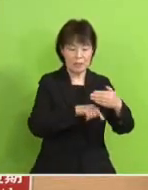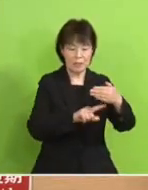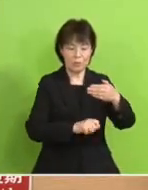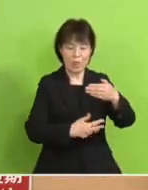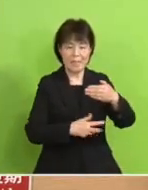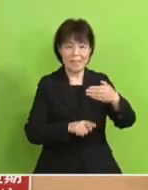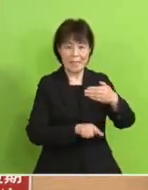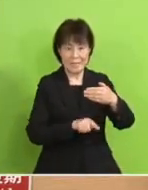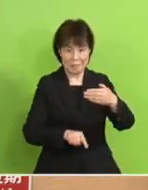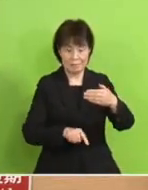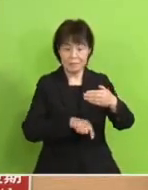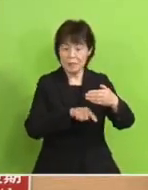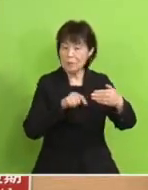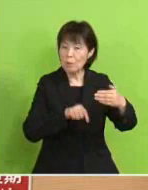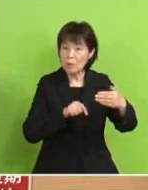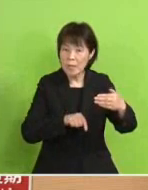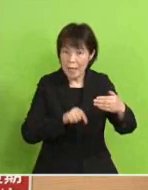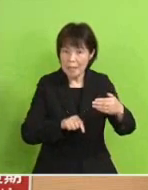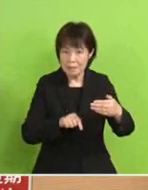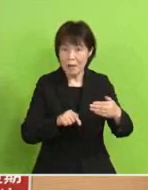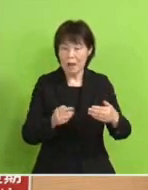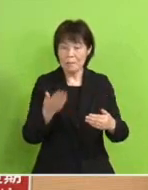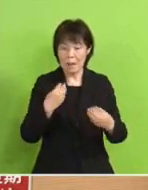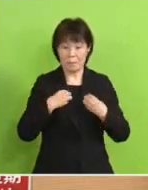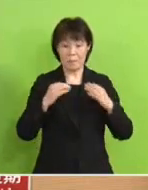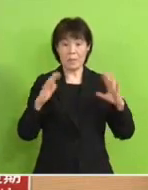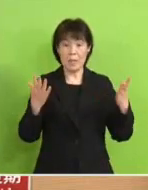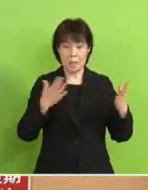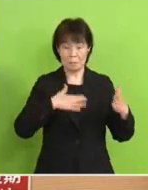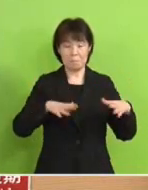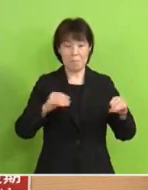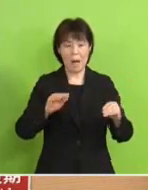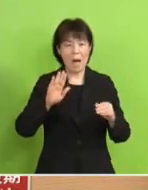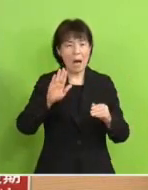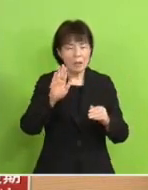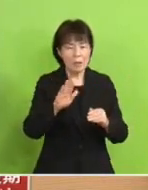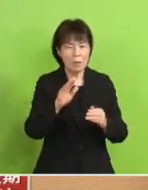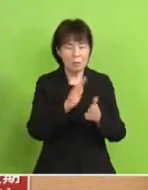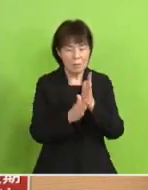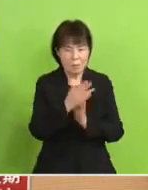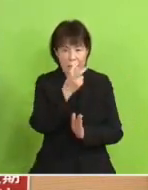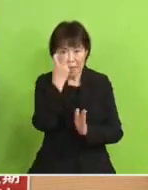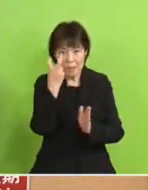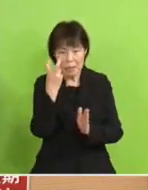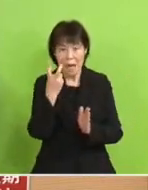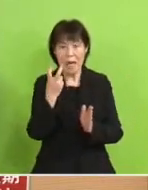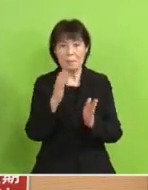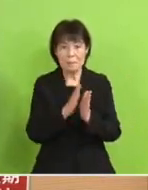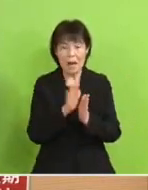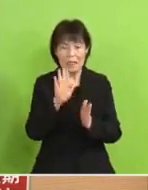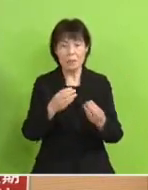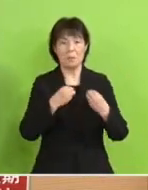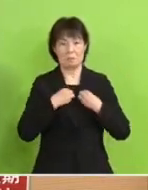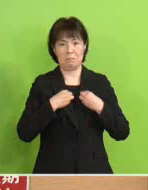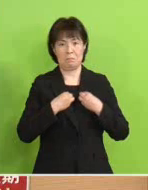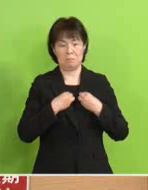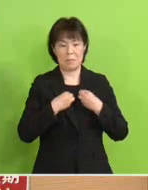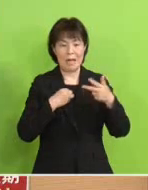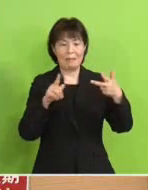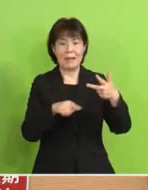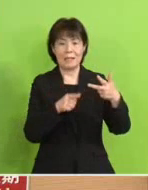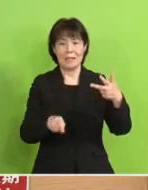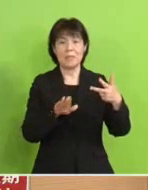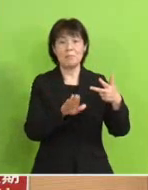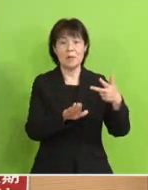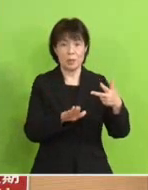18名、この中には一旦陰性が出て、後の再検査で陽性確認された方が7名含まれ